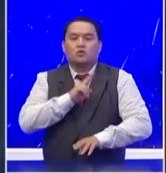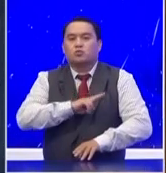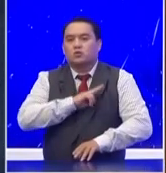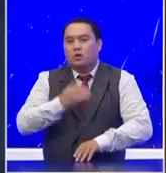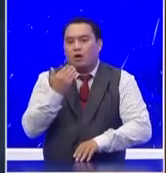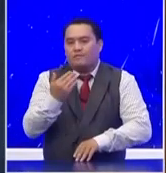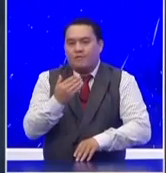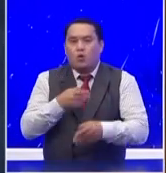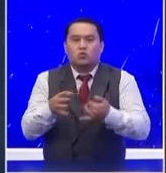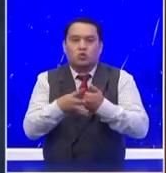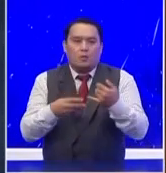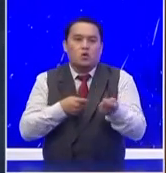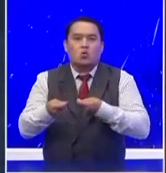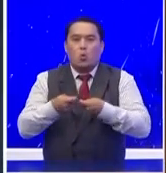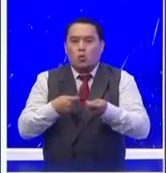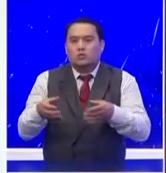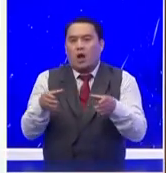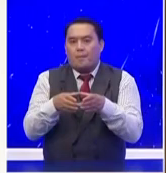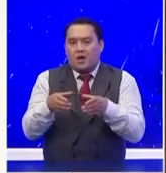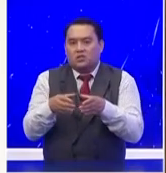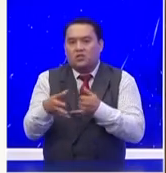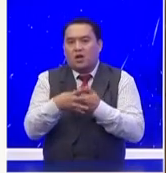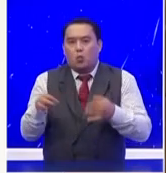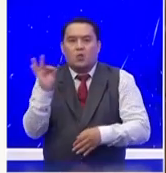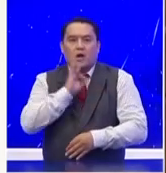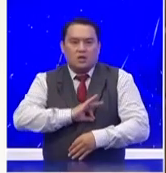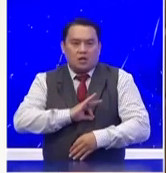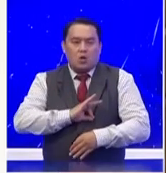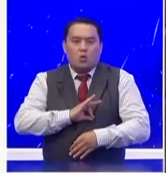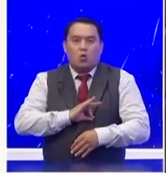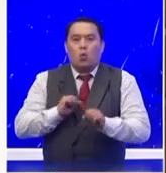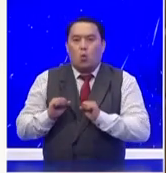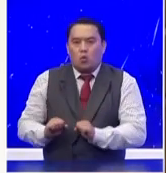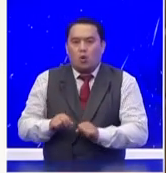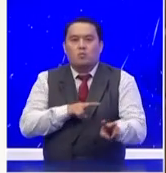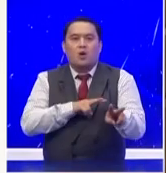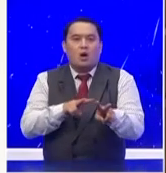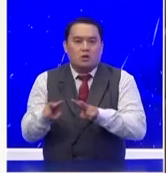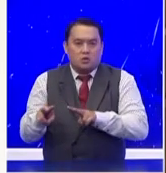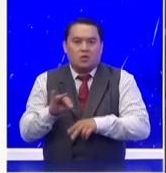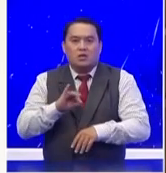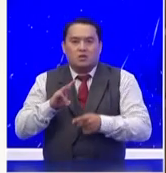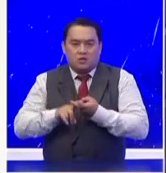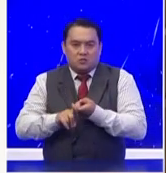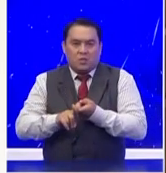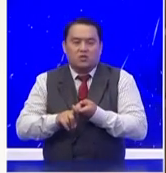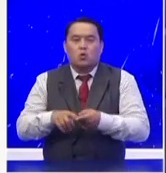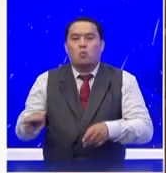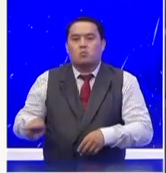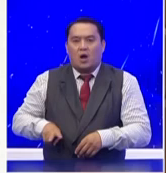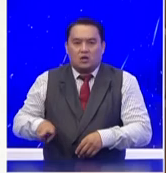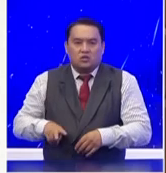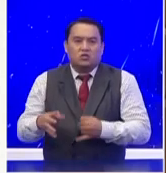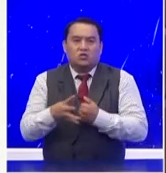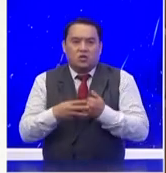жер ресурстарын басқару жөніндегі комитетінің жерлерді пайдалану және қорғауды бақылау бөлімі және инспекция бастығы,